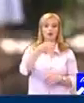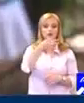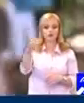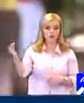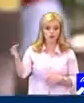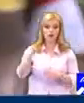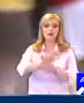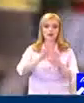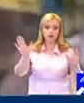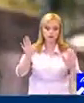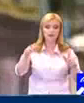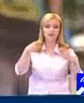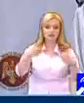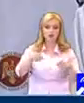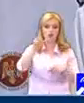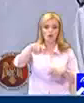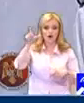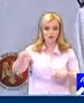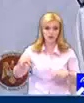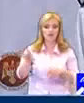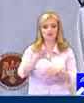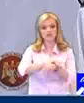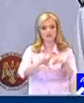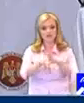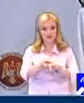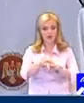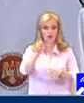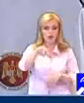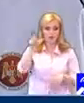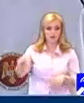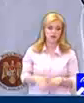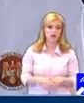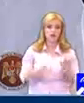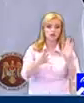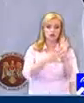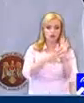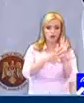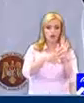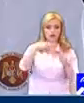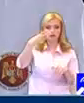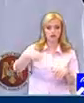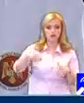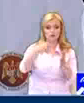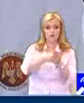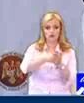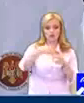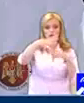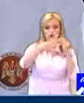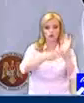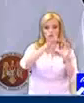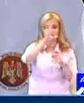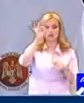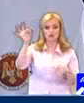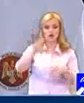ființe umane. Duminică, în intervalul orilor 13:30 și 19:00, va fi